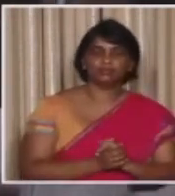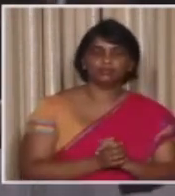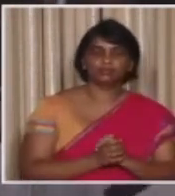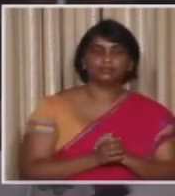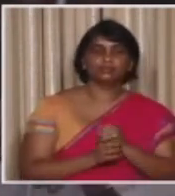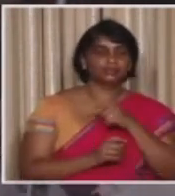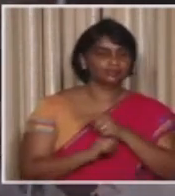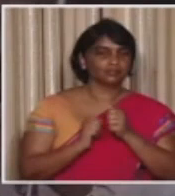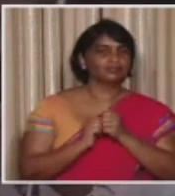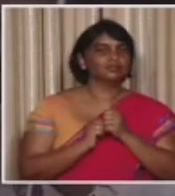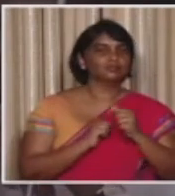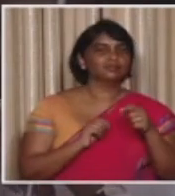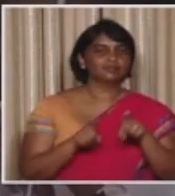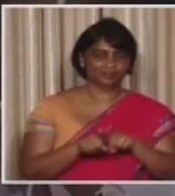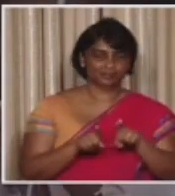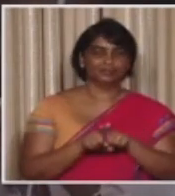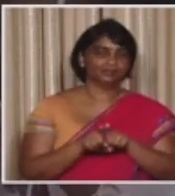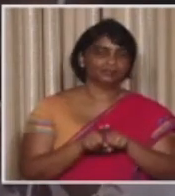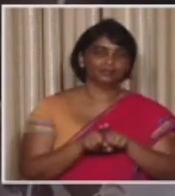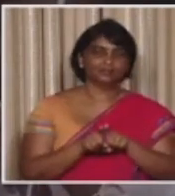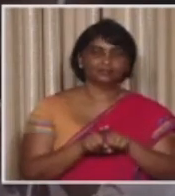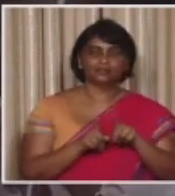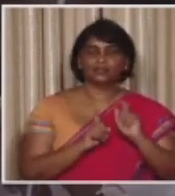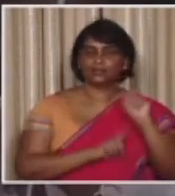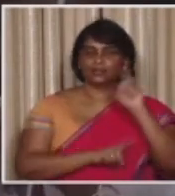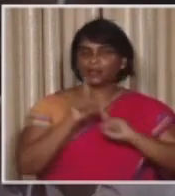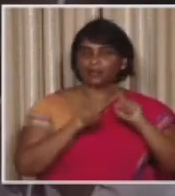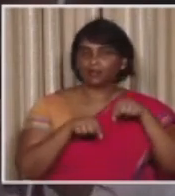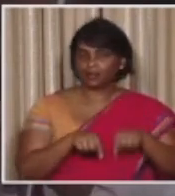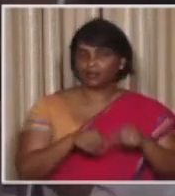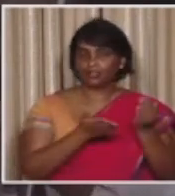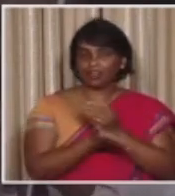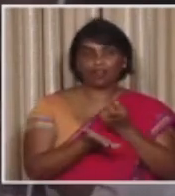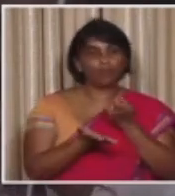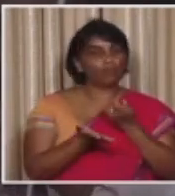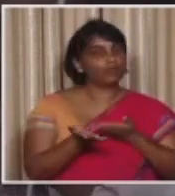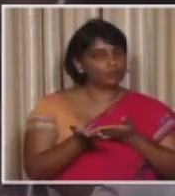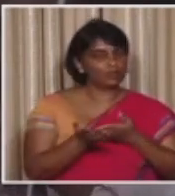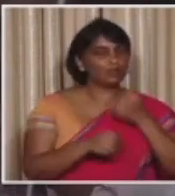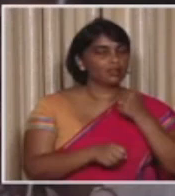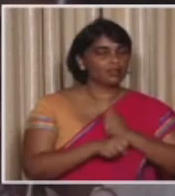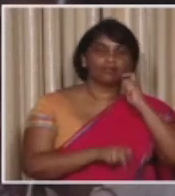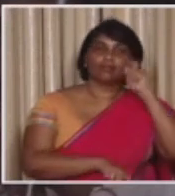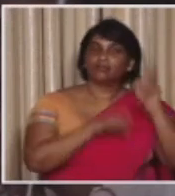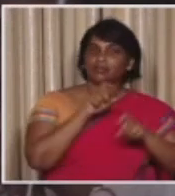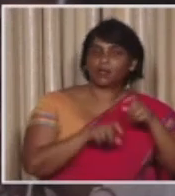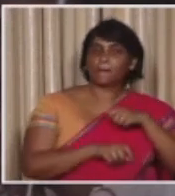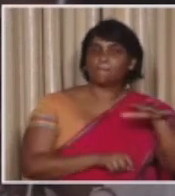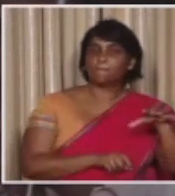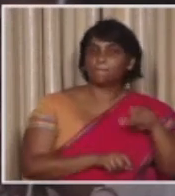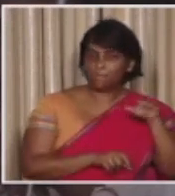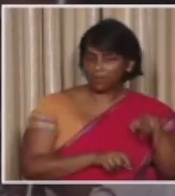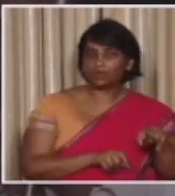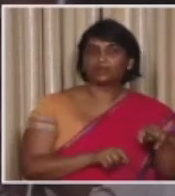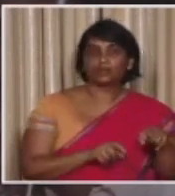තමයි කළ යුත්තේ දැන් අපි මේ පාර්ලිමේන්තු විසින් වෙන් කරන ලද මුදල් රාජ්‍ය නිලධාරීන් විසින් භාවිතා